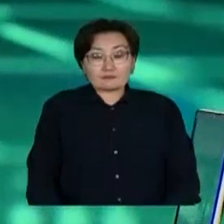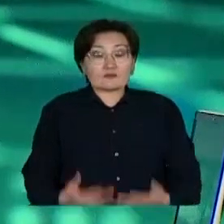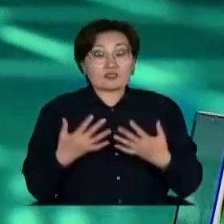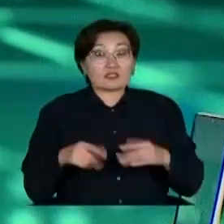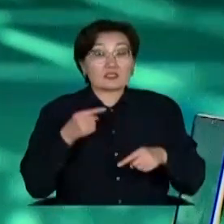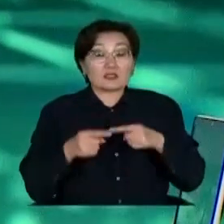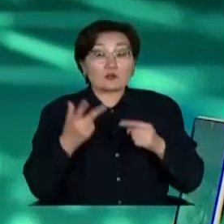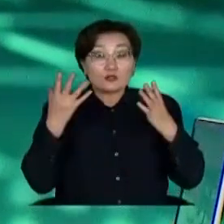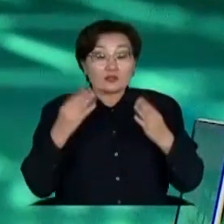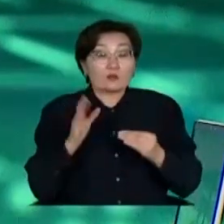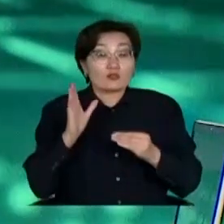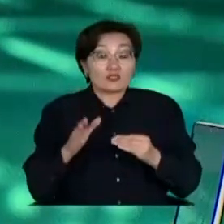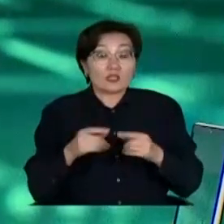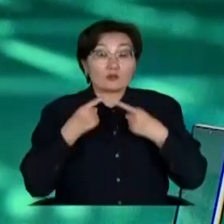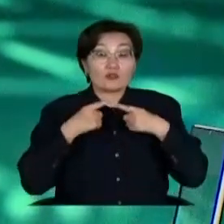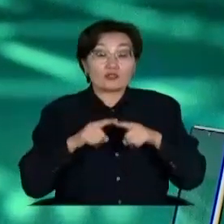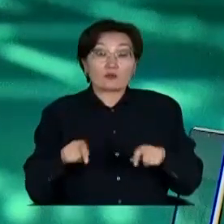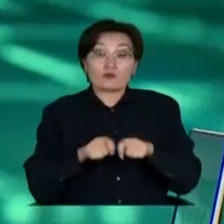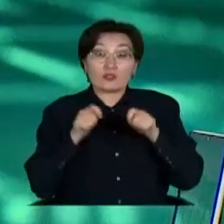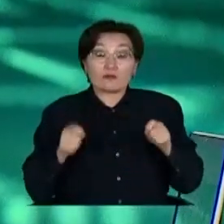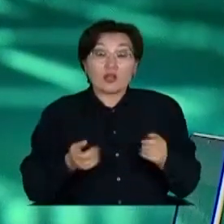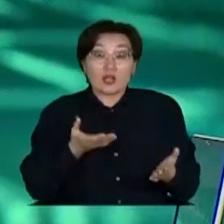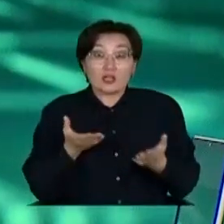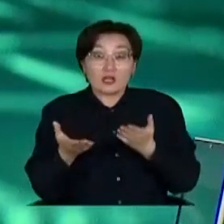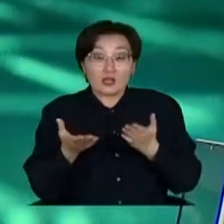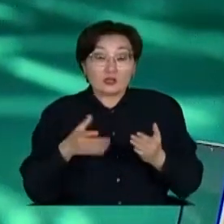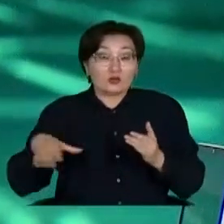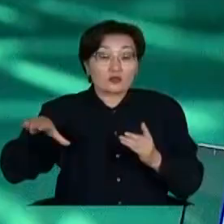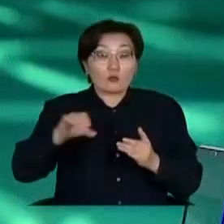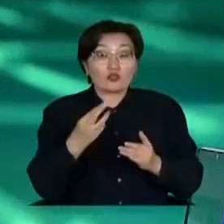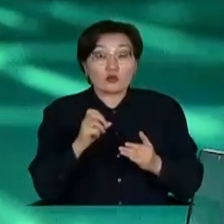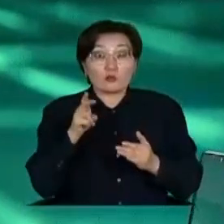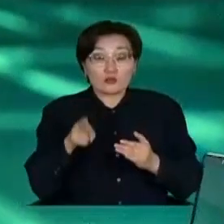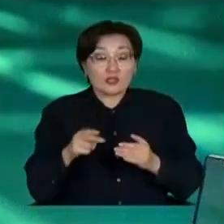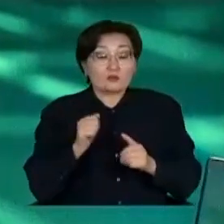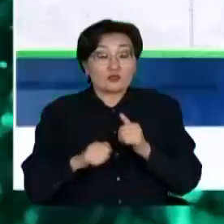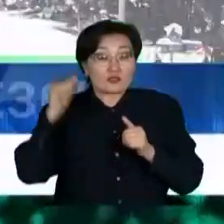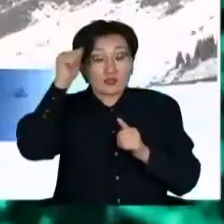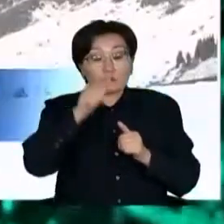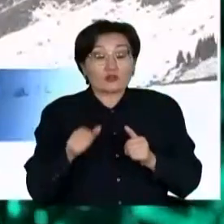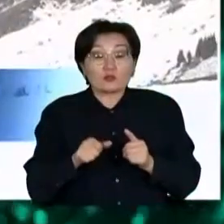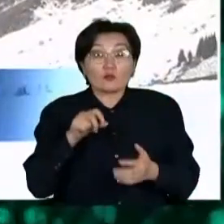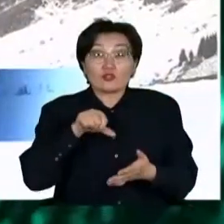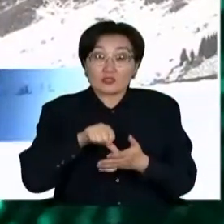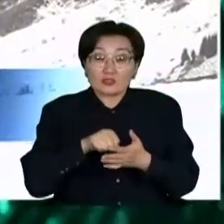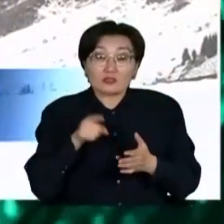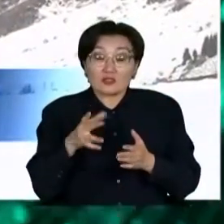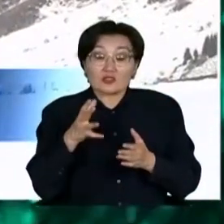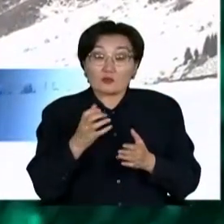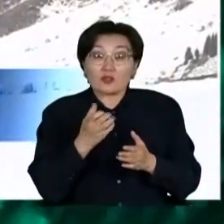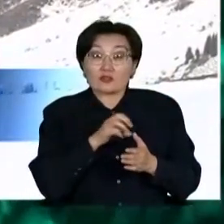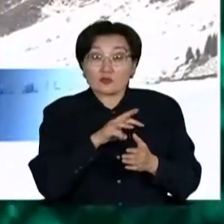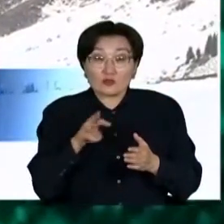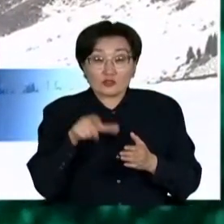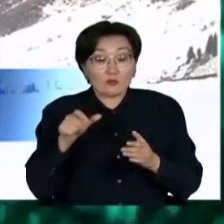Уже через три дня состоится техническое открытие горнолыжного курорта «Шимбулак». Ежегодно трассы посещают свыше 1,5 миллиона человек.